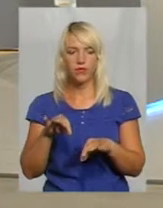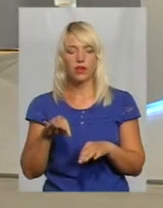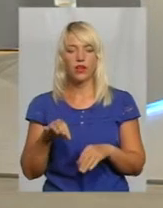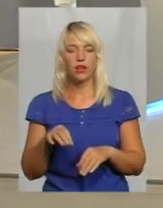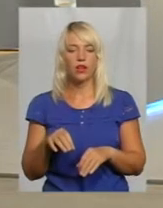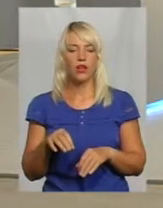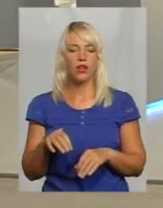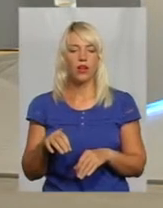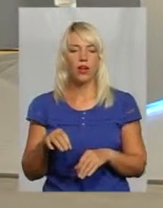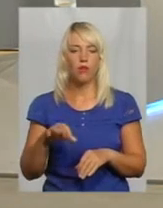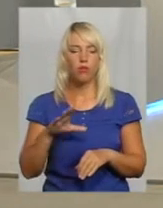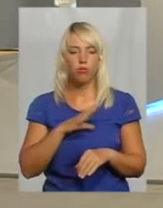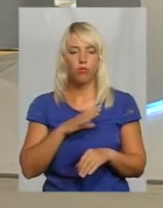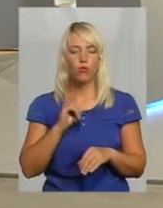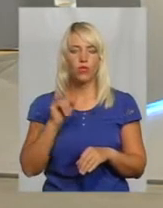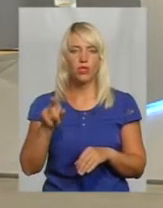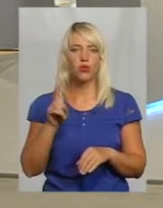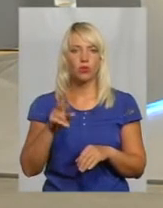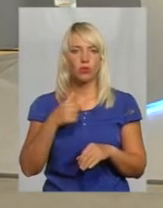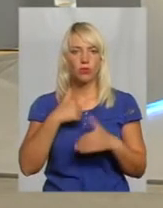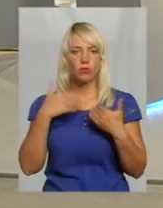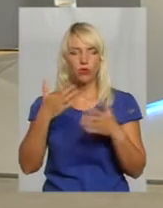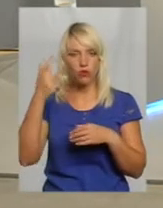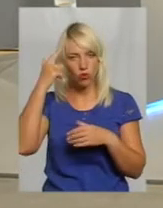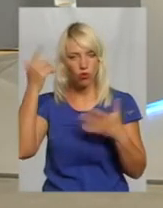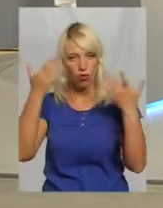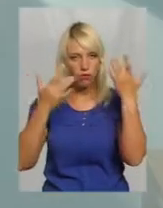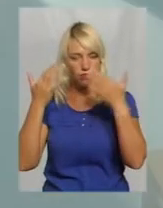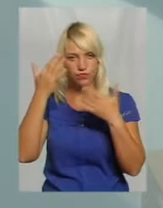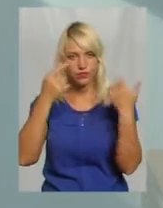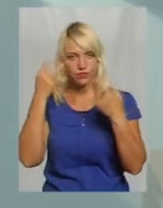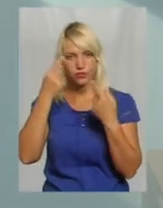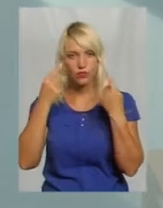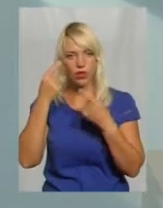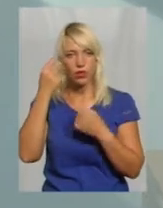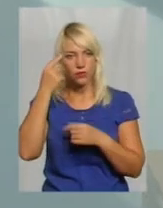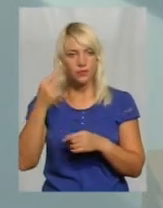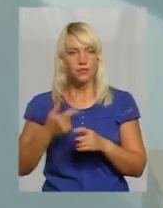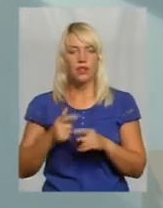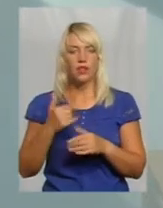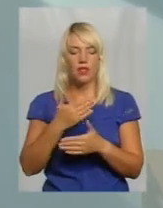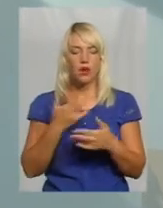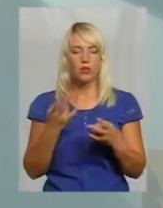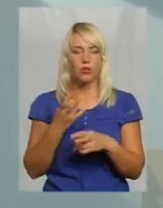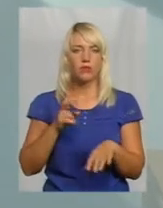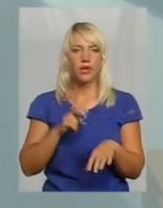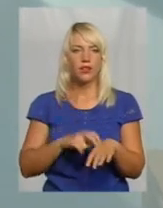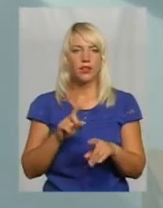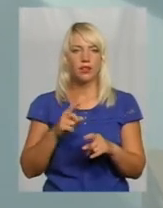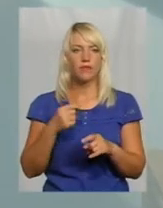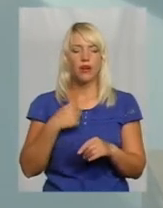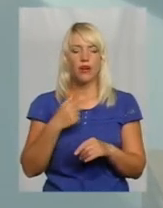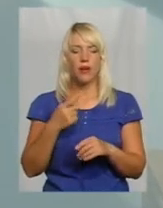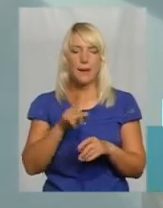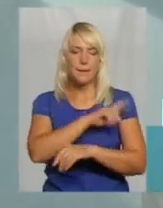ми пропонували. Я навіть десь і на Фейсбуці писав таке оголошення, що нам потрібен лікар, в першу чергу лікар, тому що медсестру ми